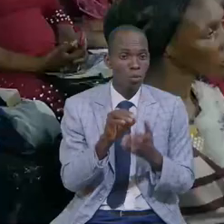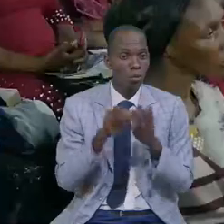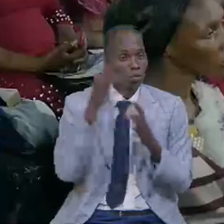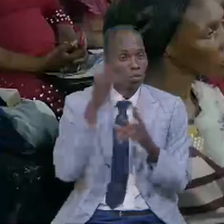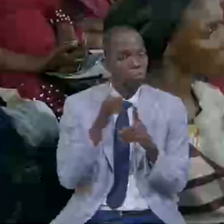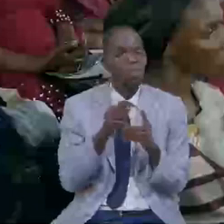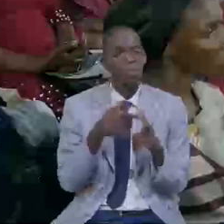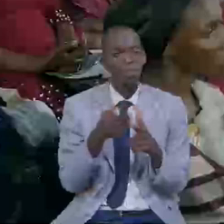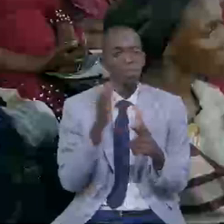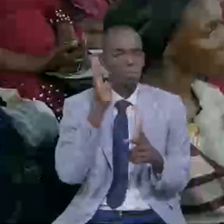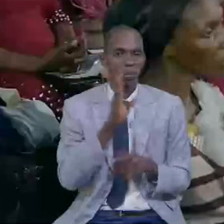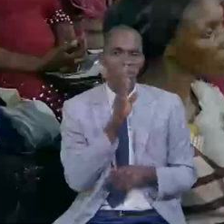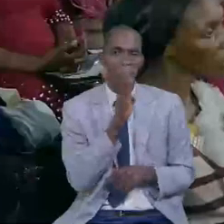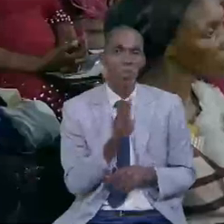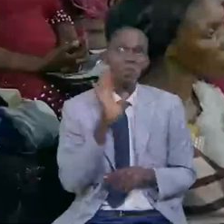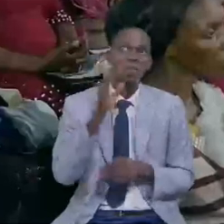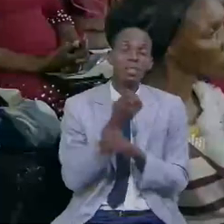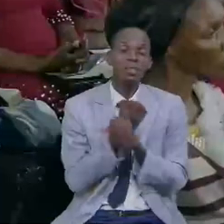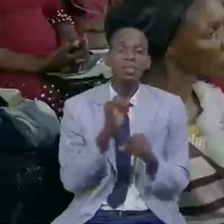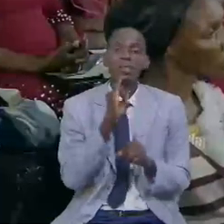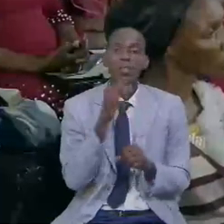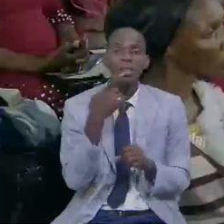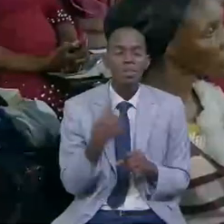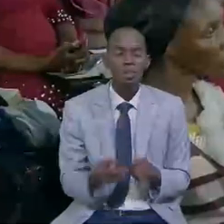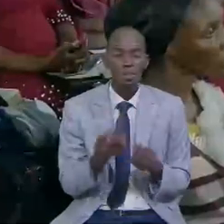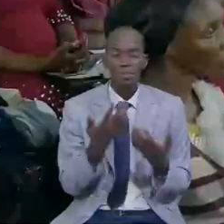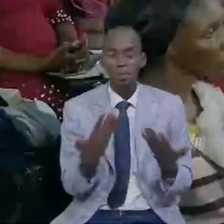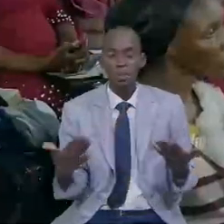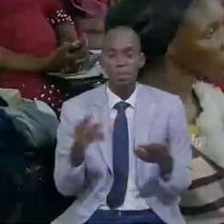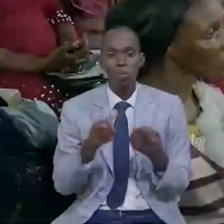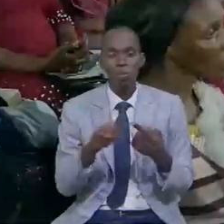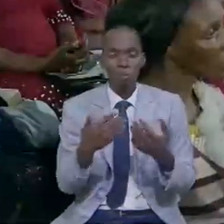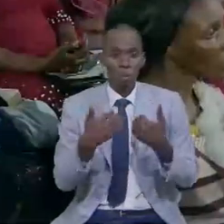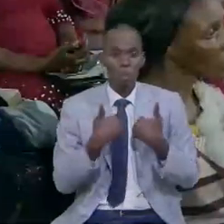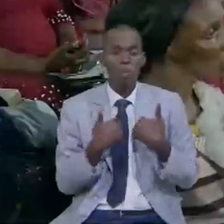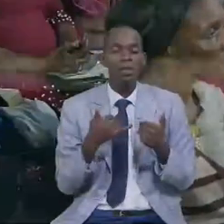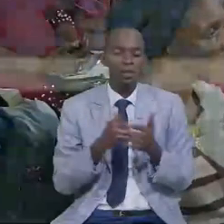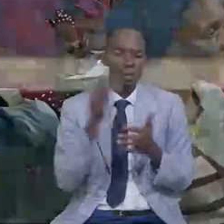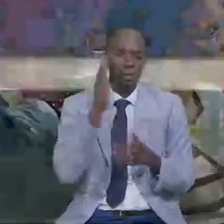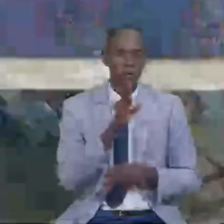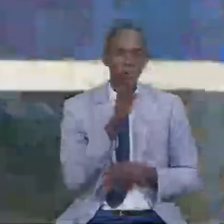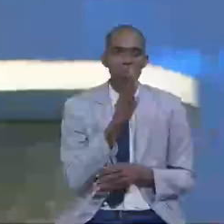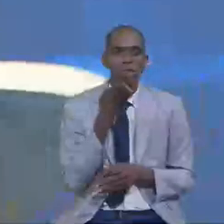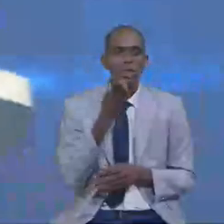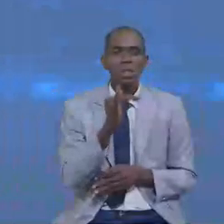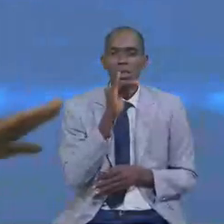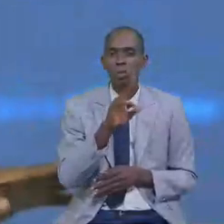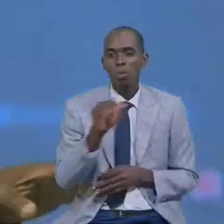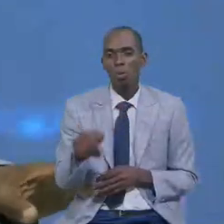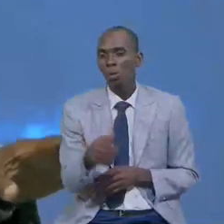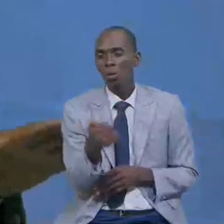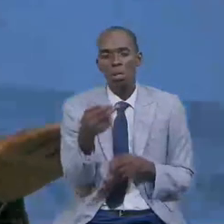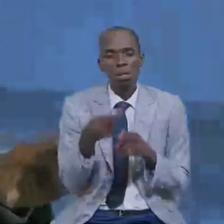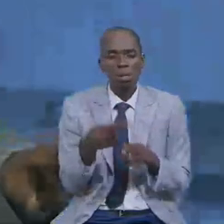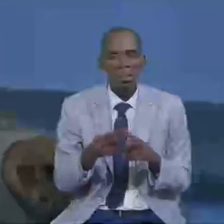salut est la possession que tu veux et ça doit l'être, il n'y a aucun autre nom qui a été